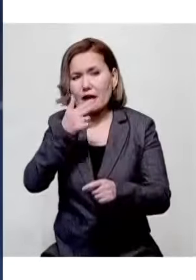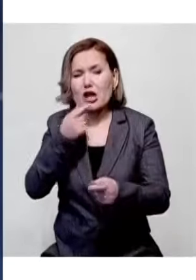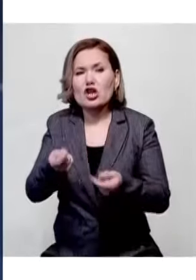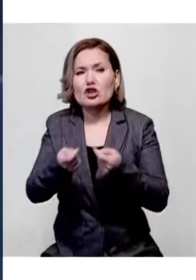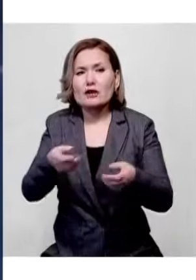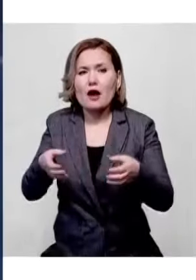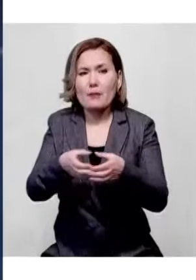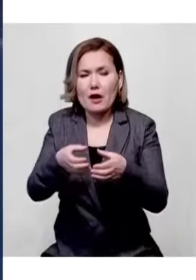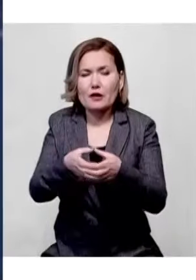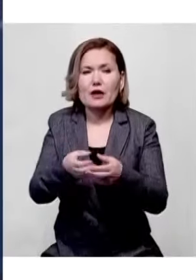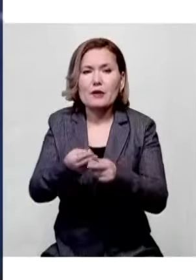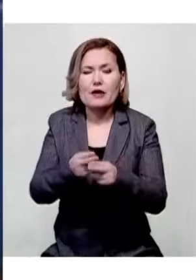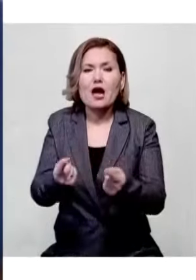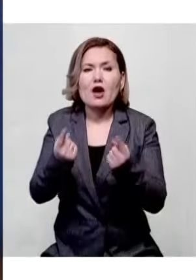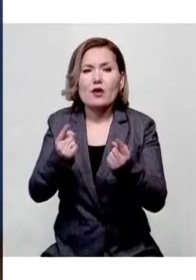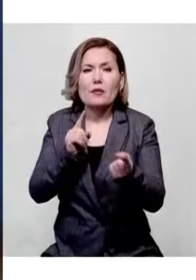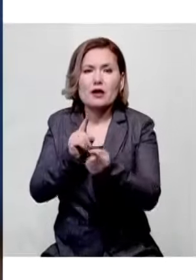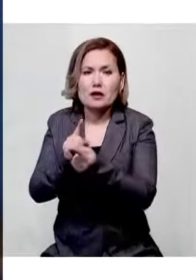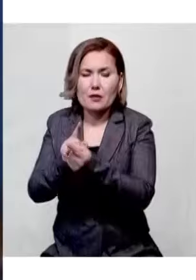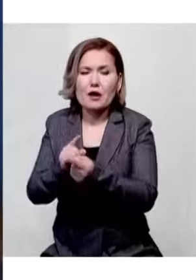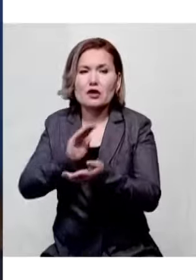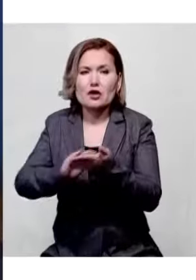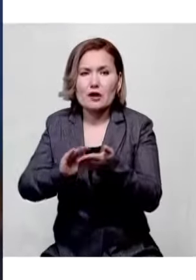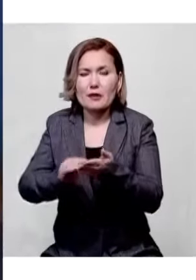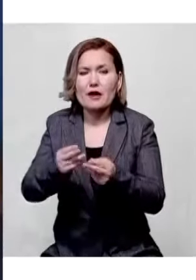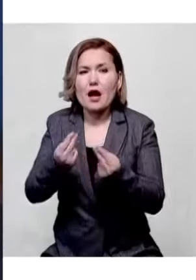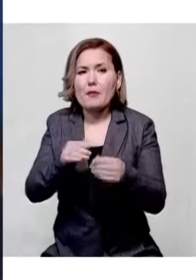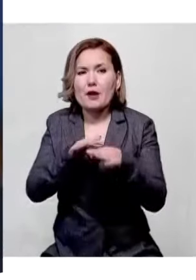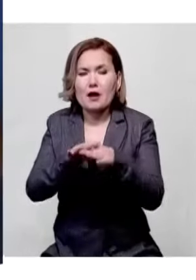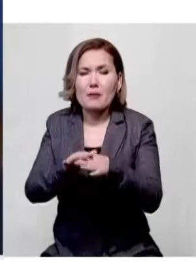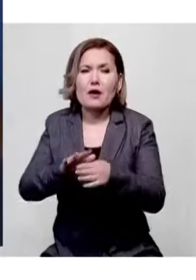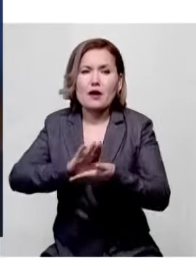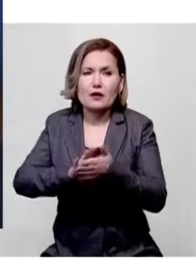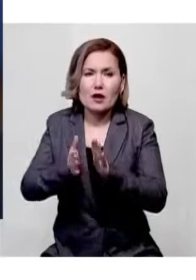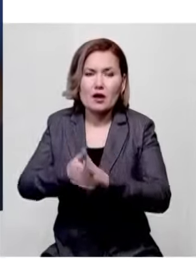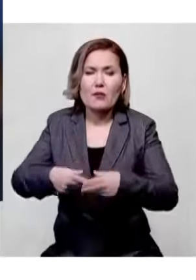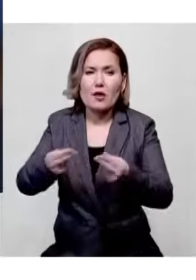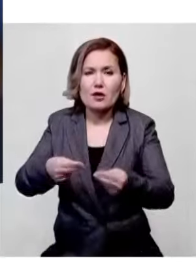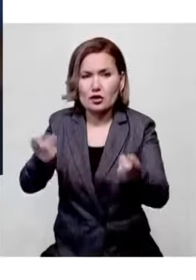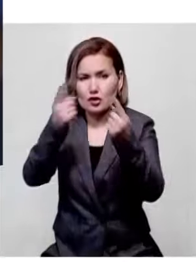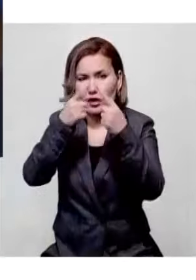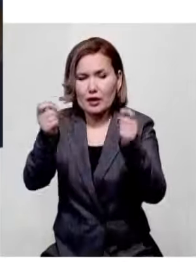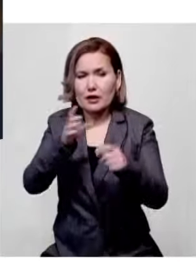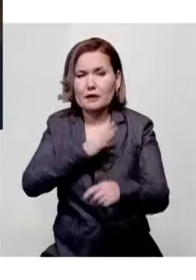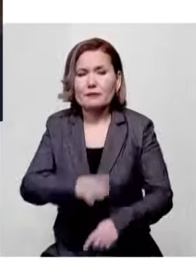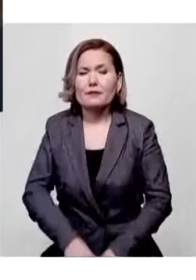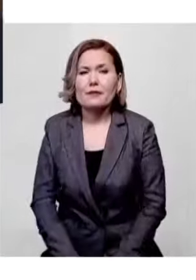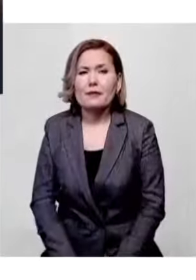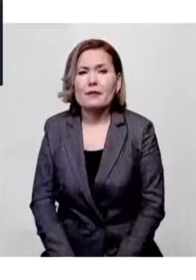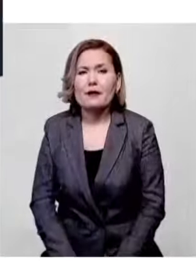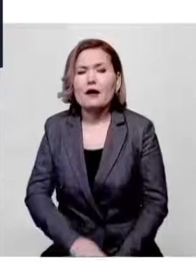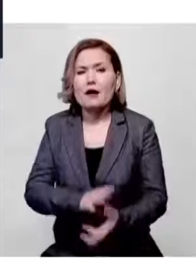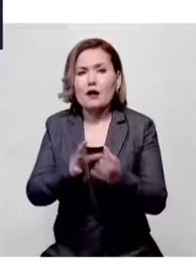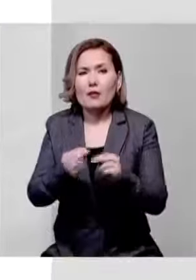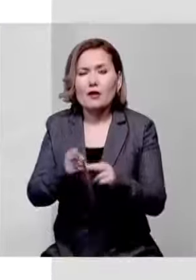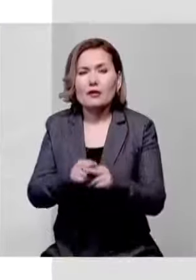жетекші компаниялардың топ-менеджерлерімен кездесетінін жазып, инвестициялық келісімдер жасалатынын жариялады. Ал Vision